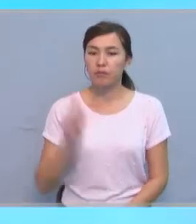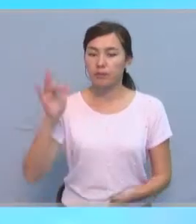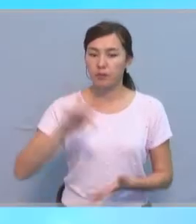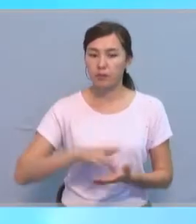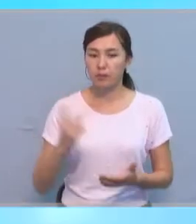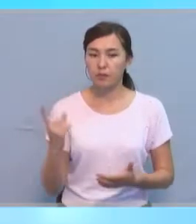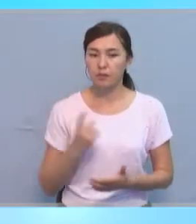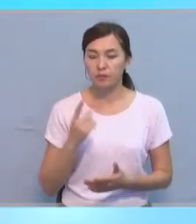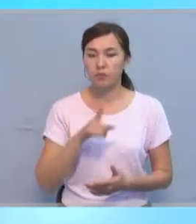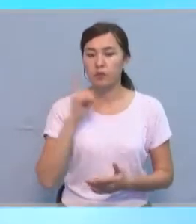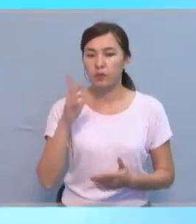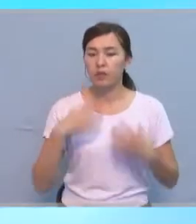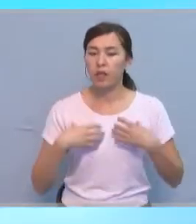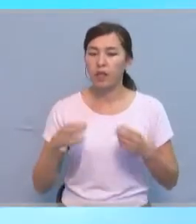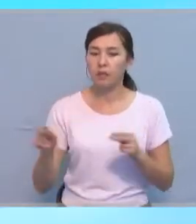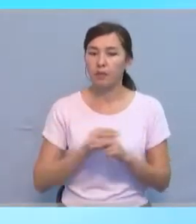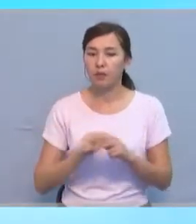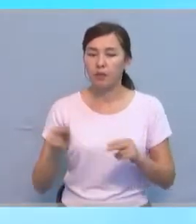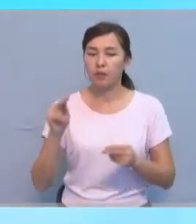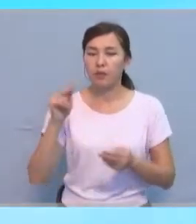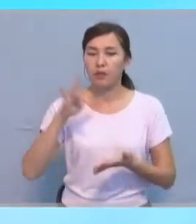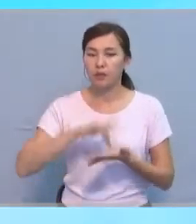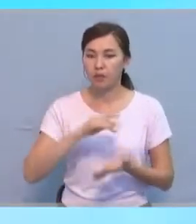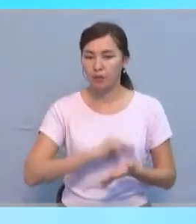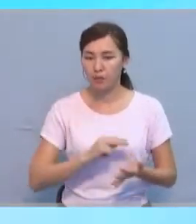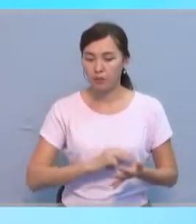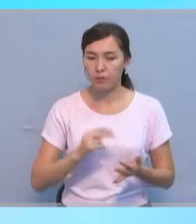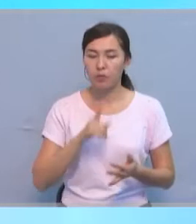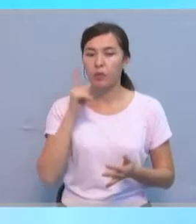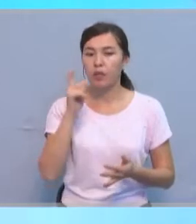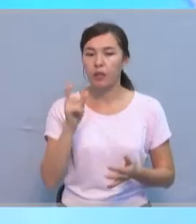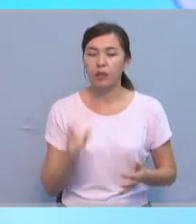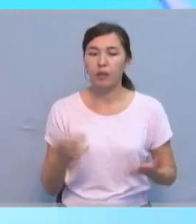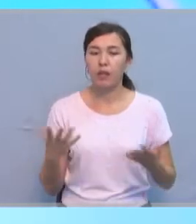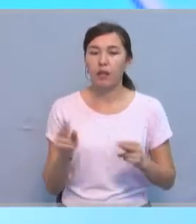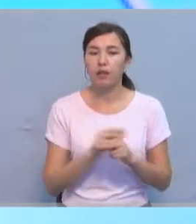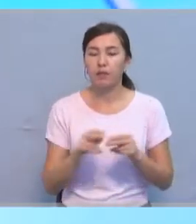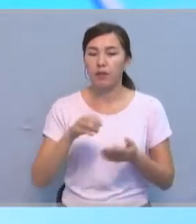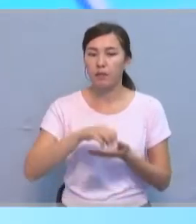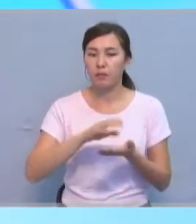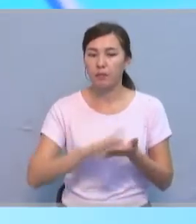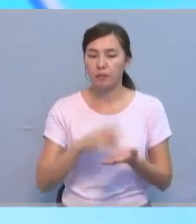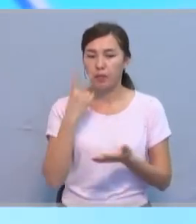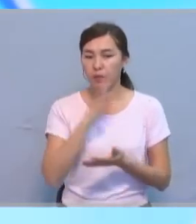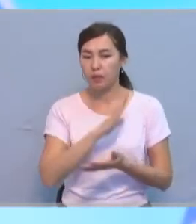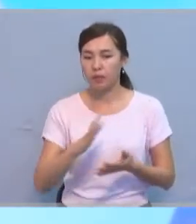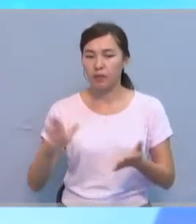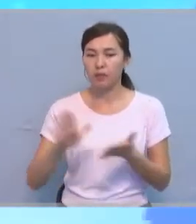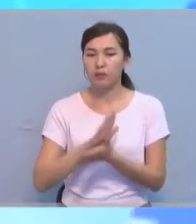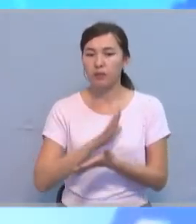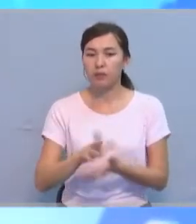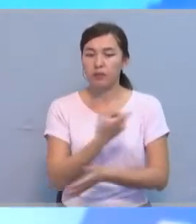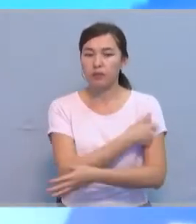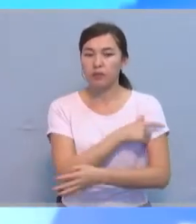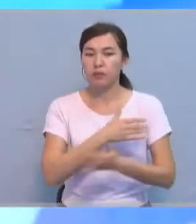Шымкентте алғаш рет жастар денсаулық орталығы жұмыс істеуде. Мұнда қаладағы жас буынның қай емханаға тіркелгеніне қарамастан тегін